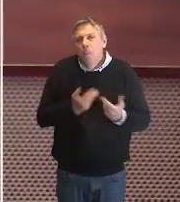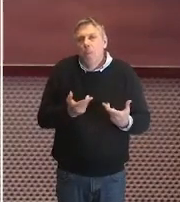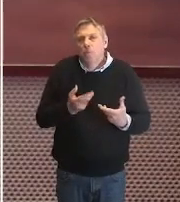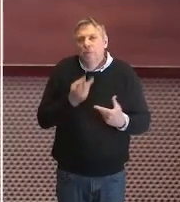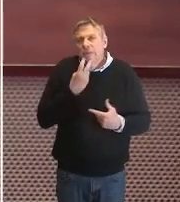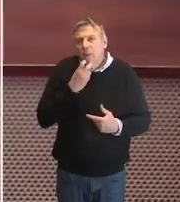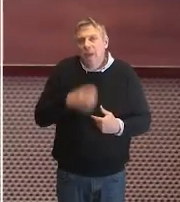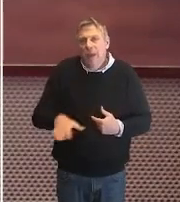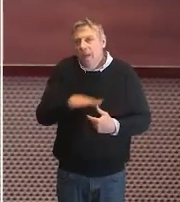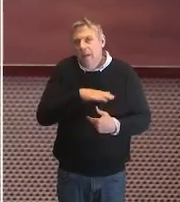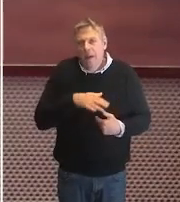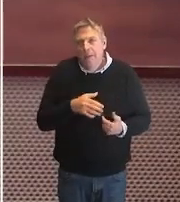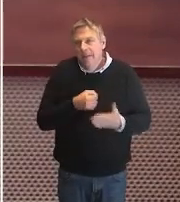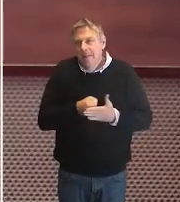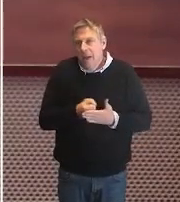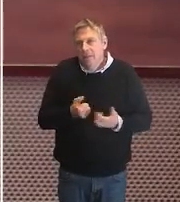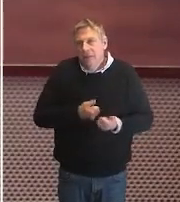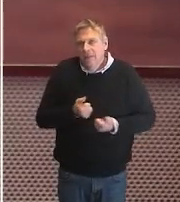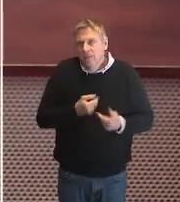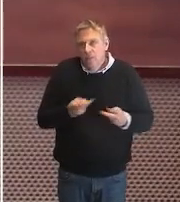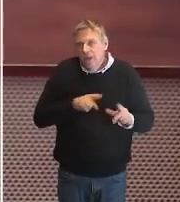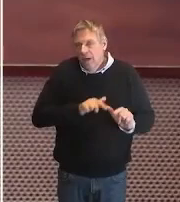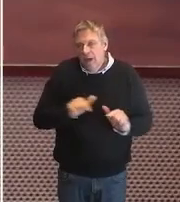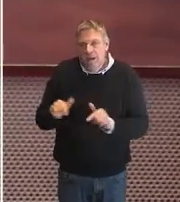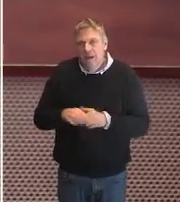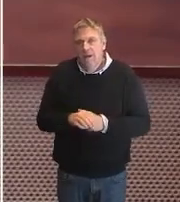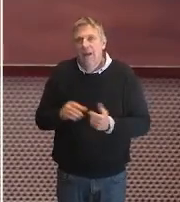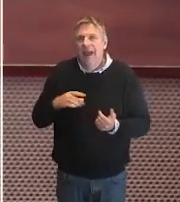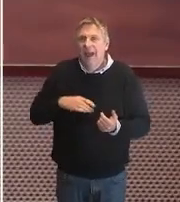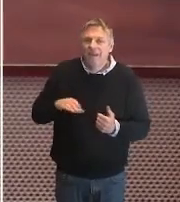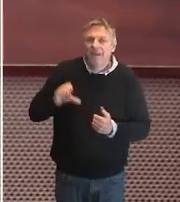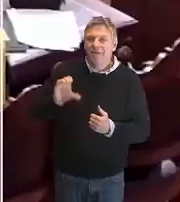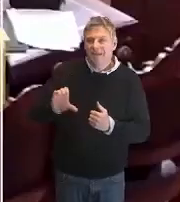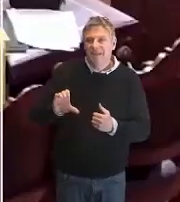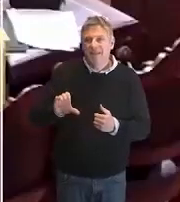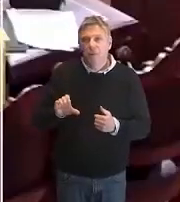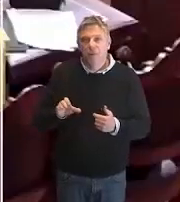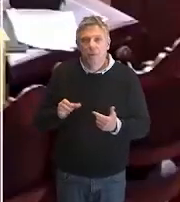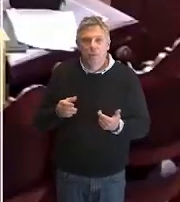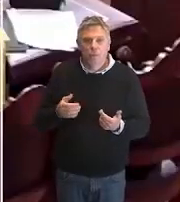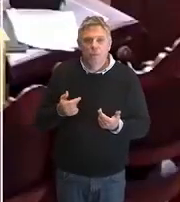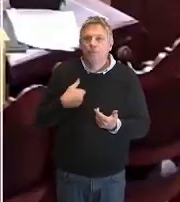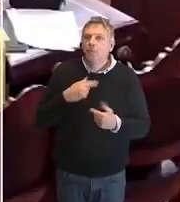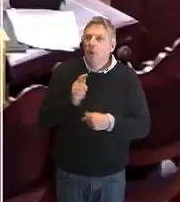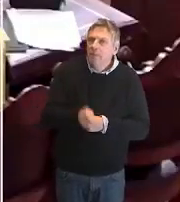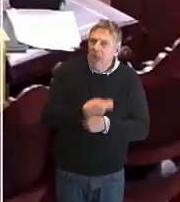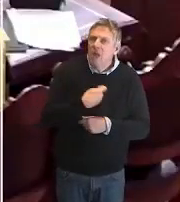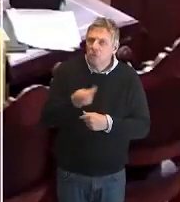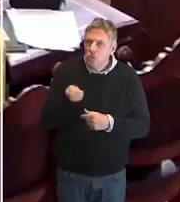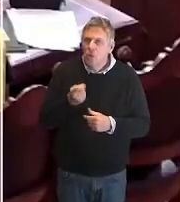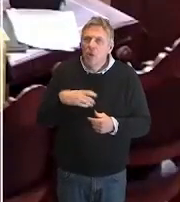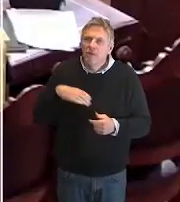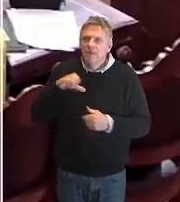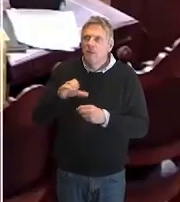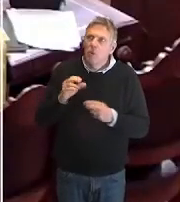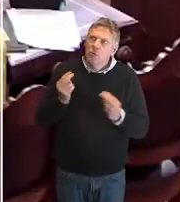concitoyens. Pour ce qui est de l'investissement, nous sommes également en faveur d'un investissement